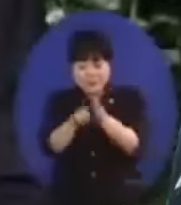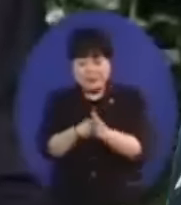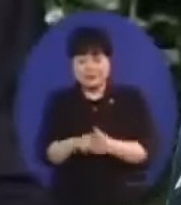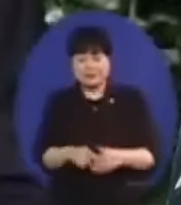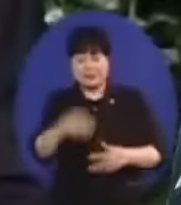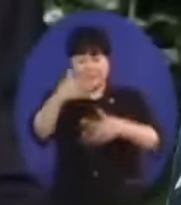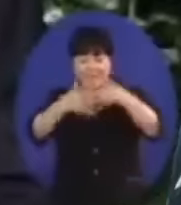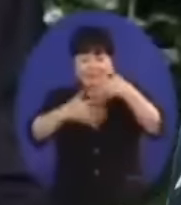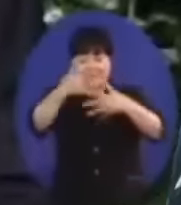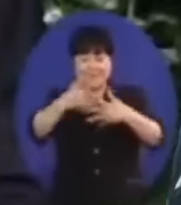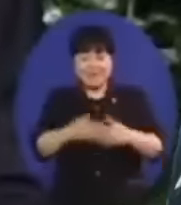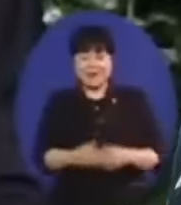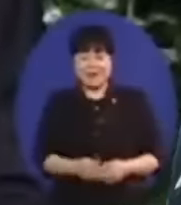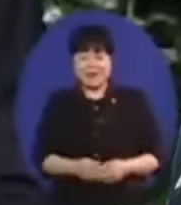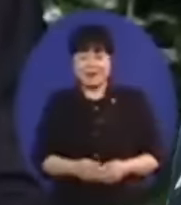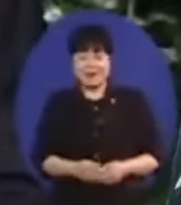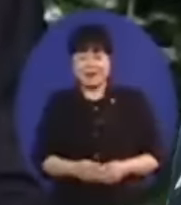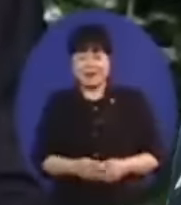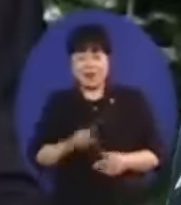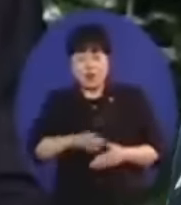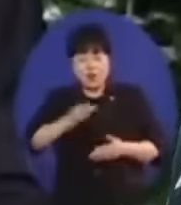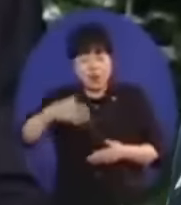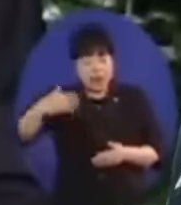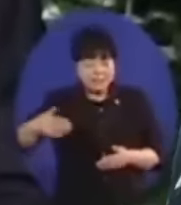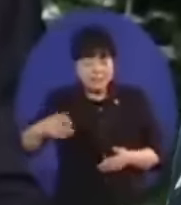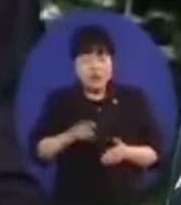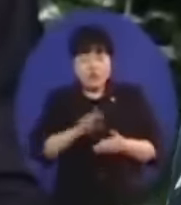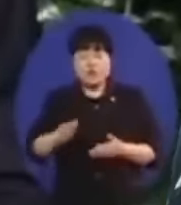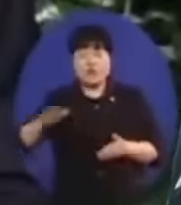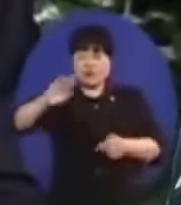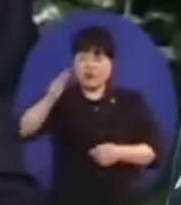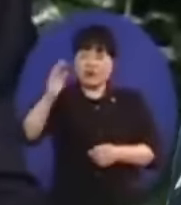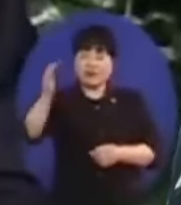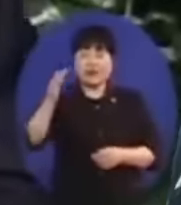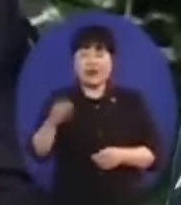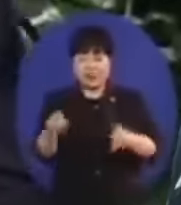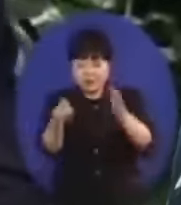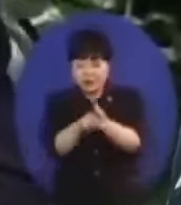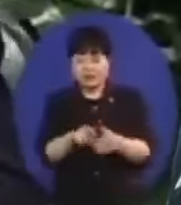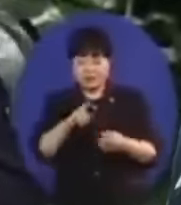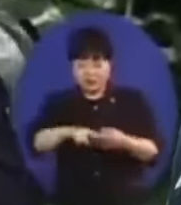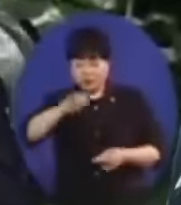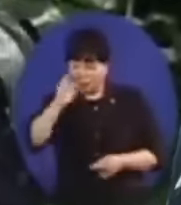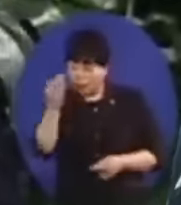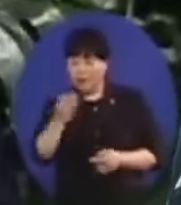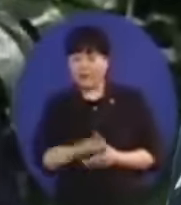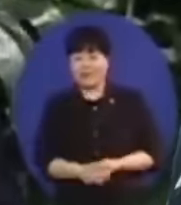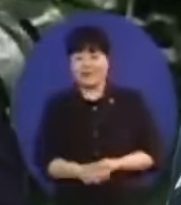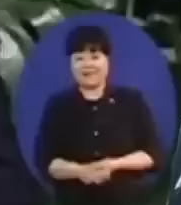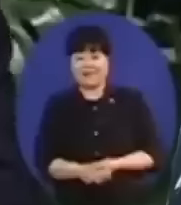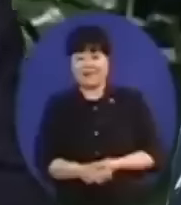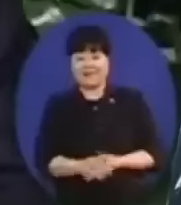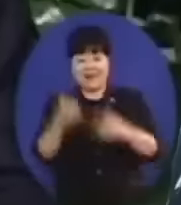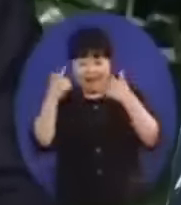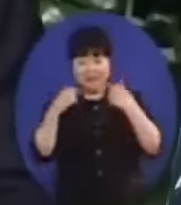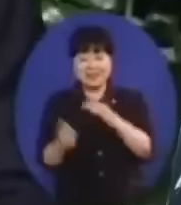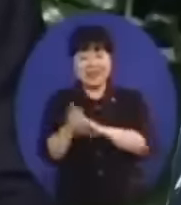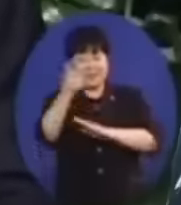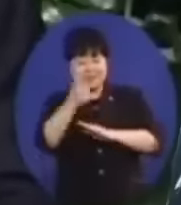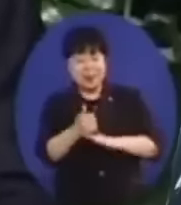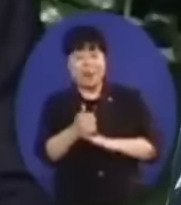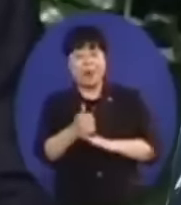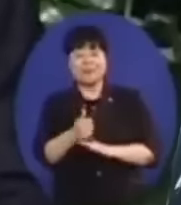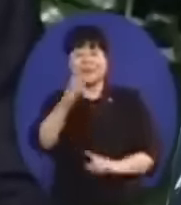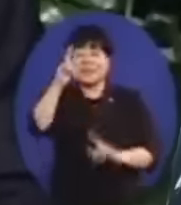배우가 되면서 아직 유명하지도 않은데 이미 유명하게 된 것으로 바라보았던 것입니다. 이렇게 늘 성공한 내